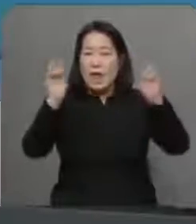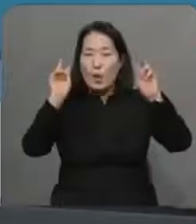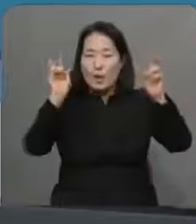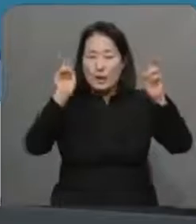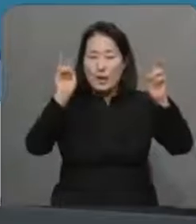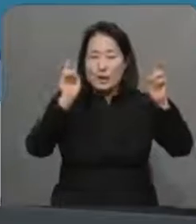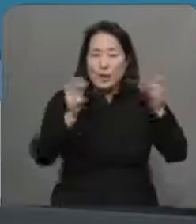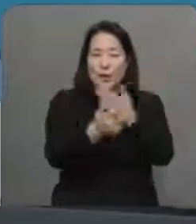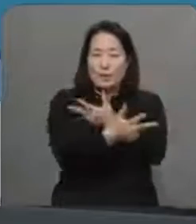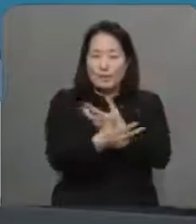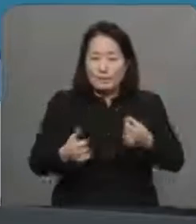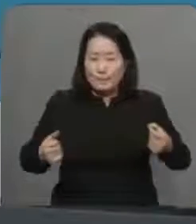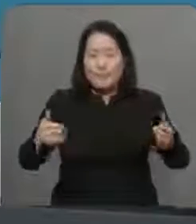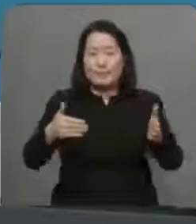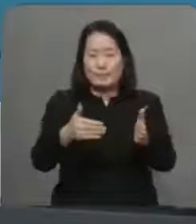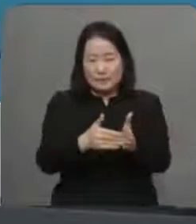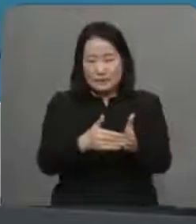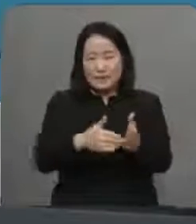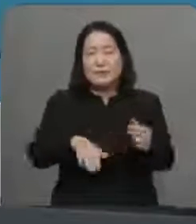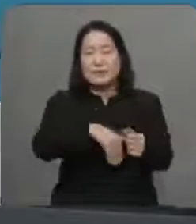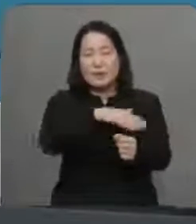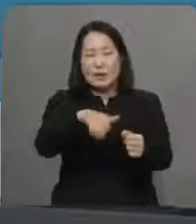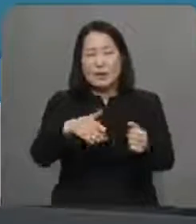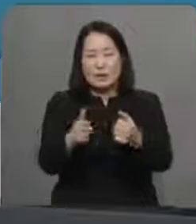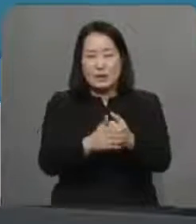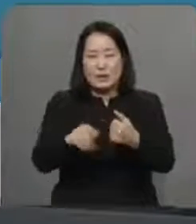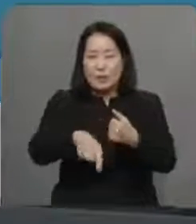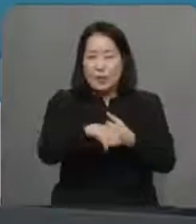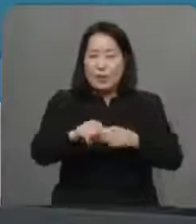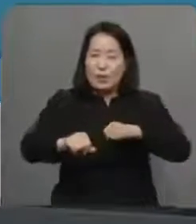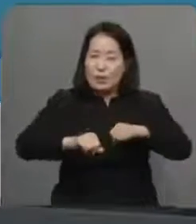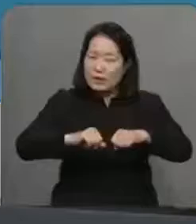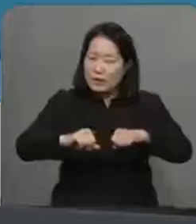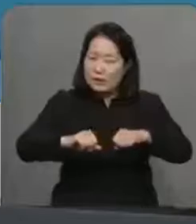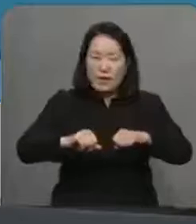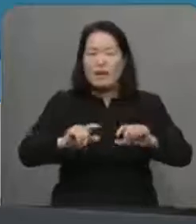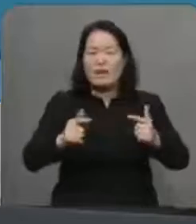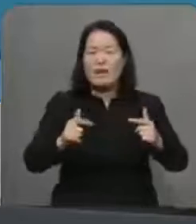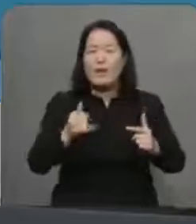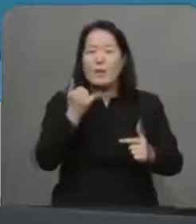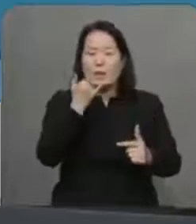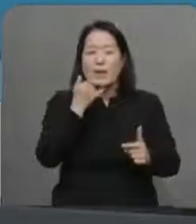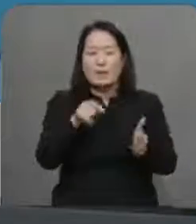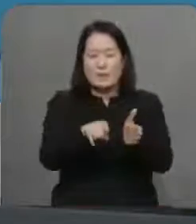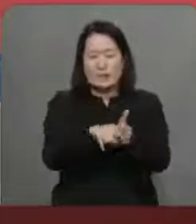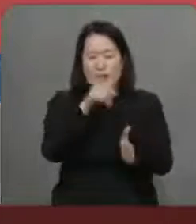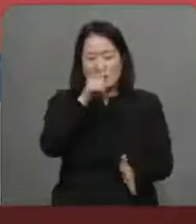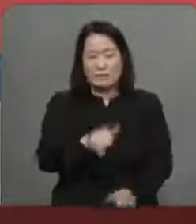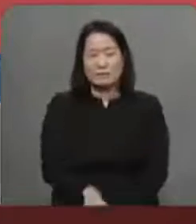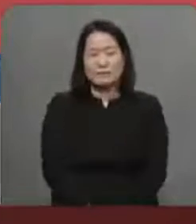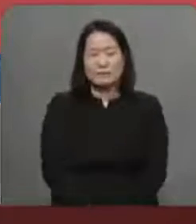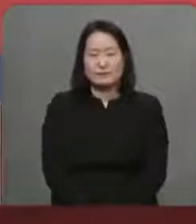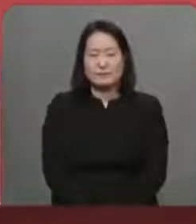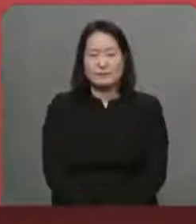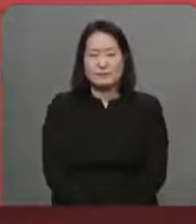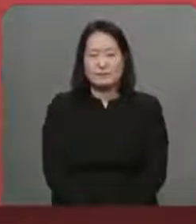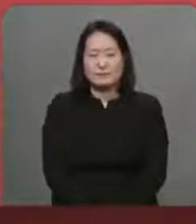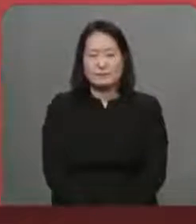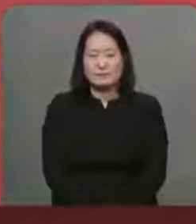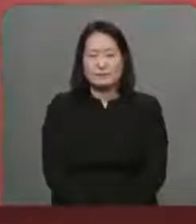관한 협약을 맺은 상태에서 그걸로 이행하지 않을 거란 그런 턴 쪼끔 얻지 않을까 생각합니다